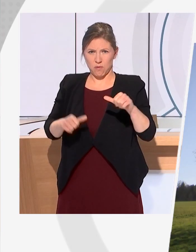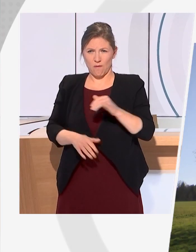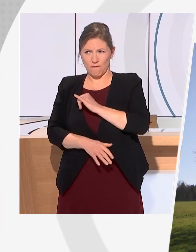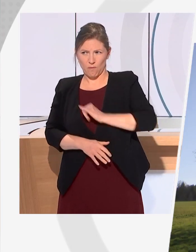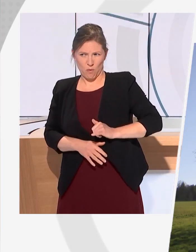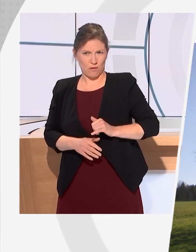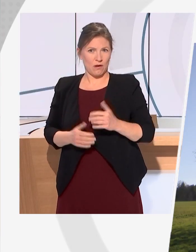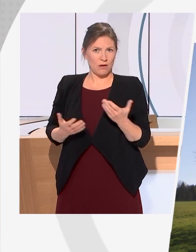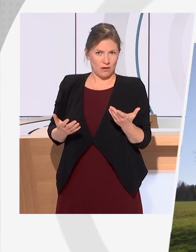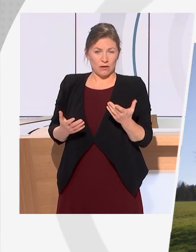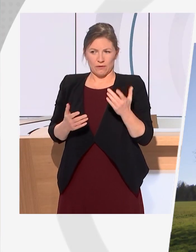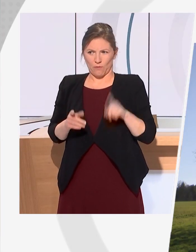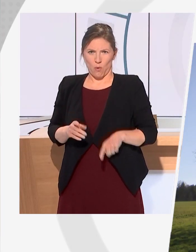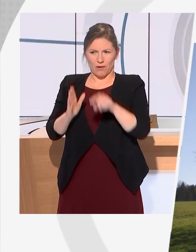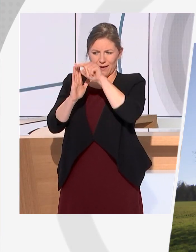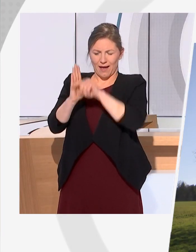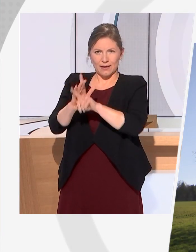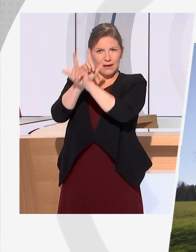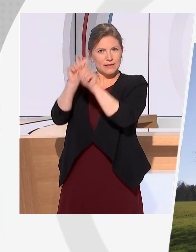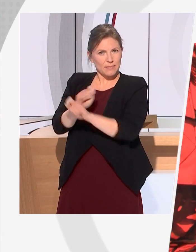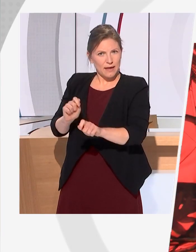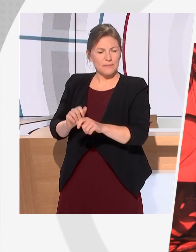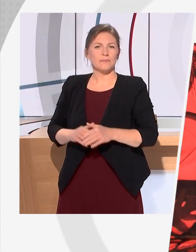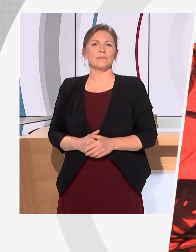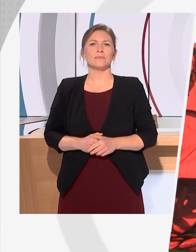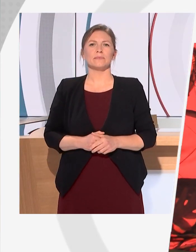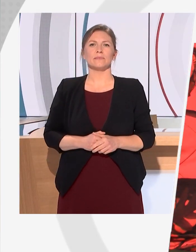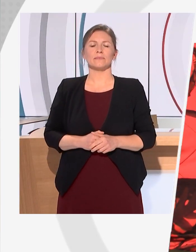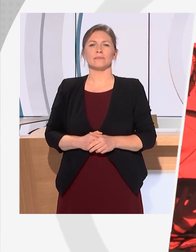calibre 12, il faut respecter les règles.